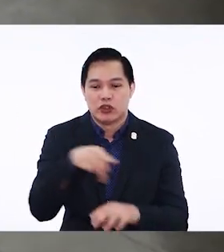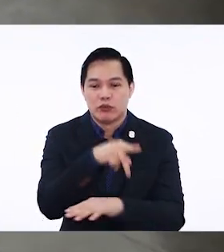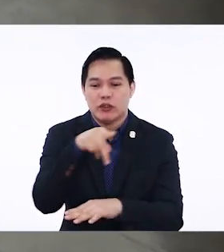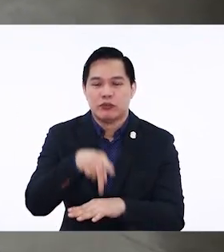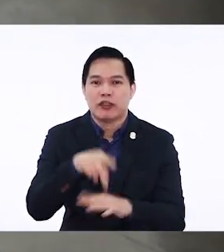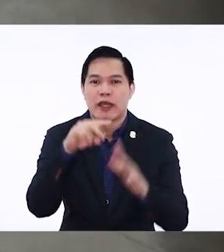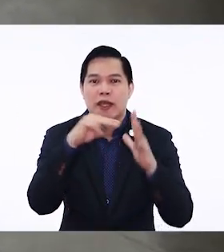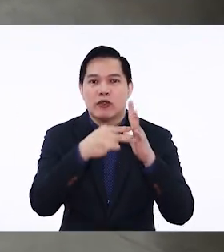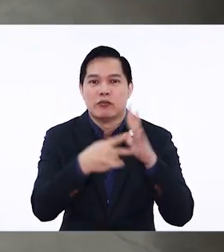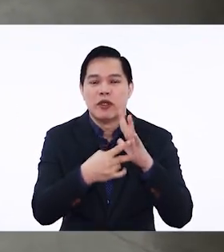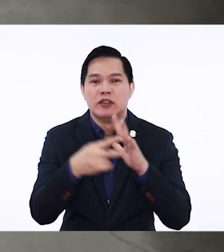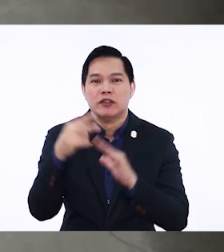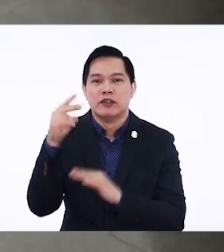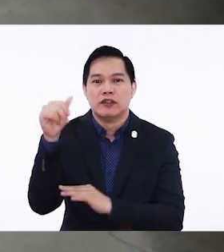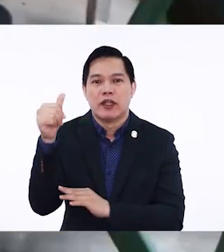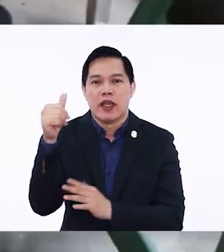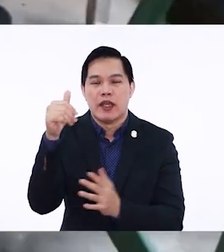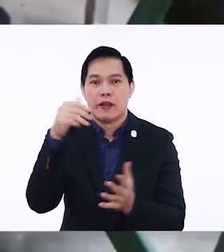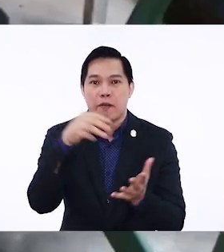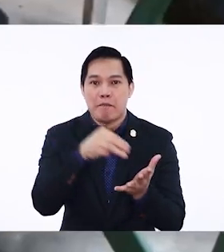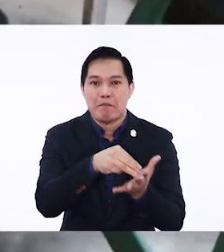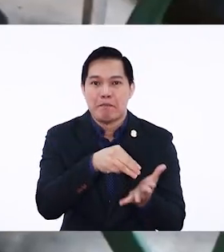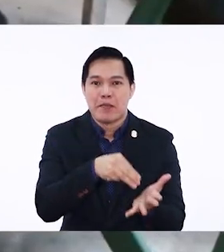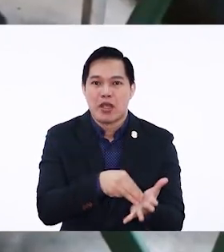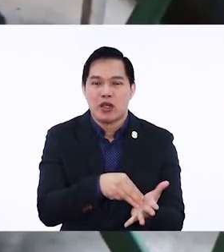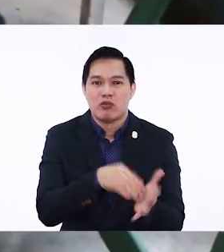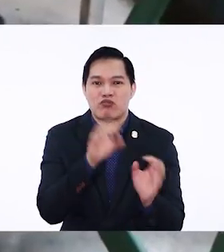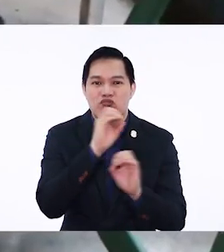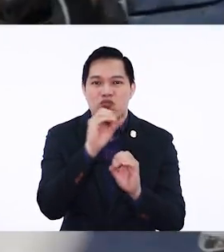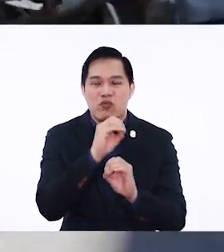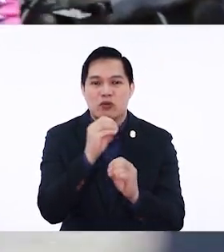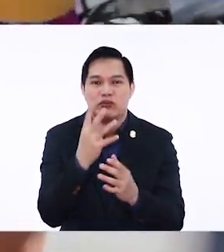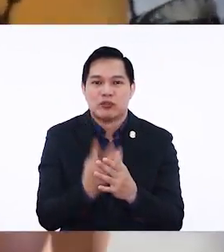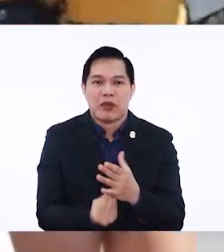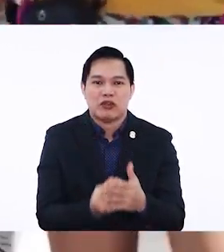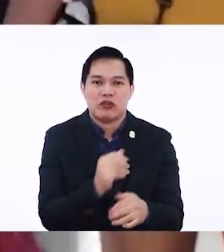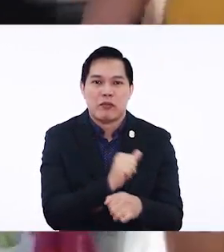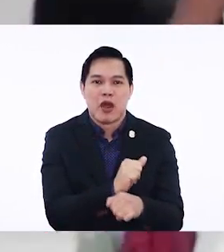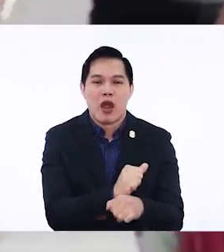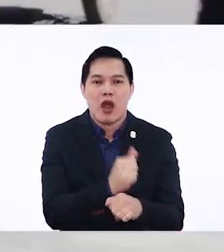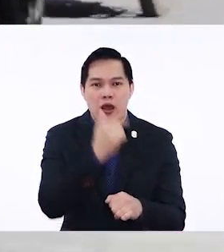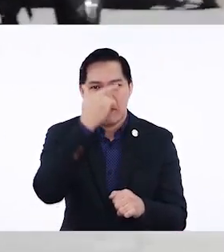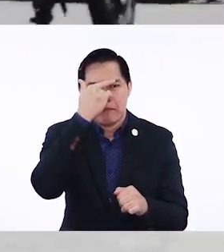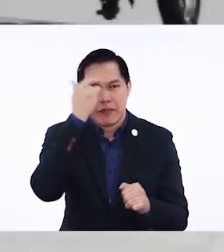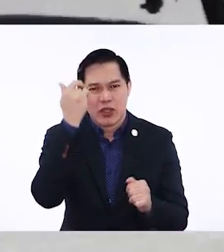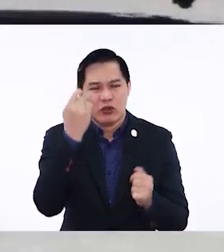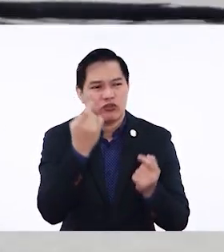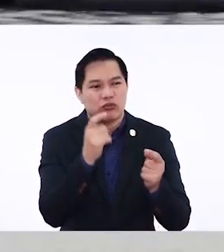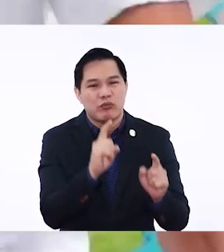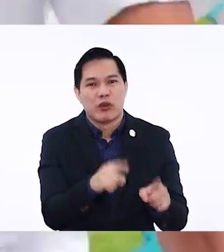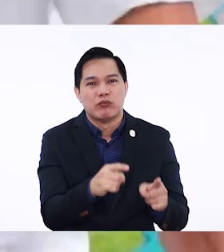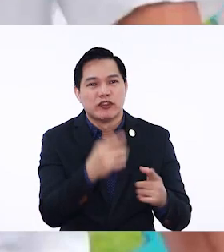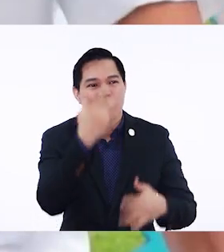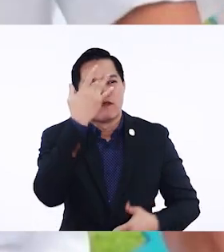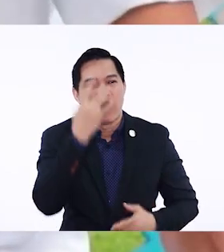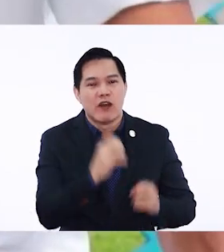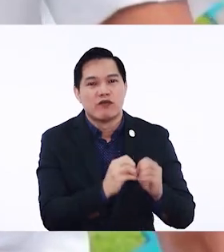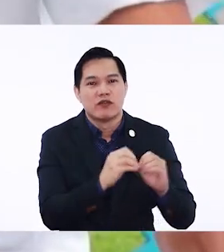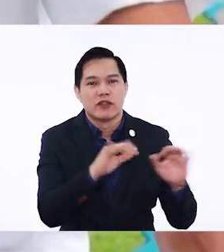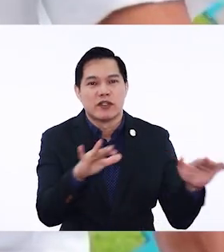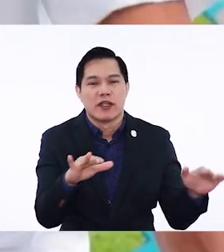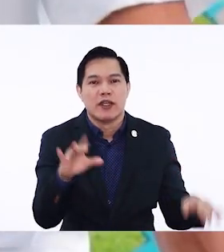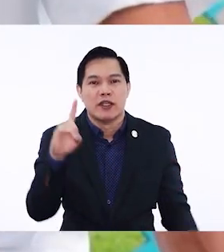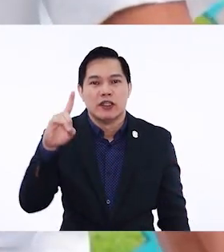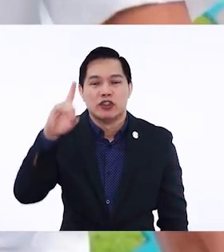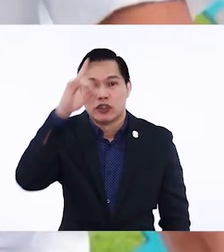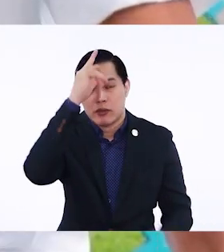may katumbas na 10 milyong katao ang walang trabaho. Ito ay bunga pa rin ng kasalukuyang pandemya. Isa si